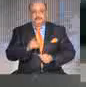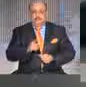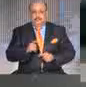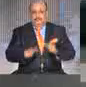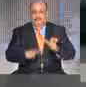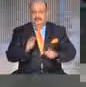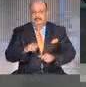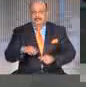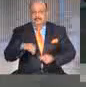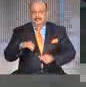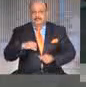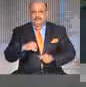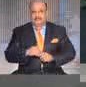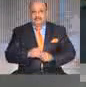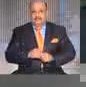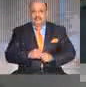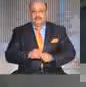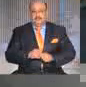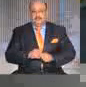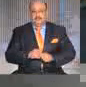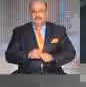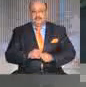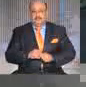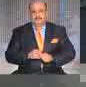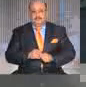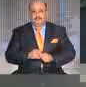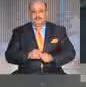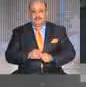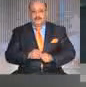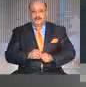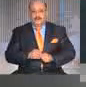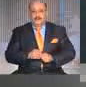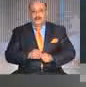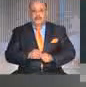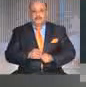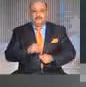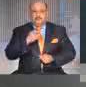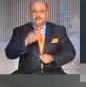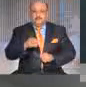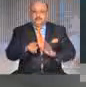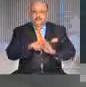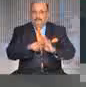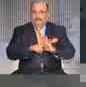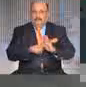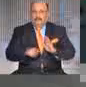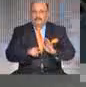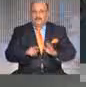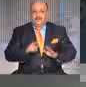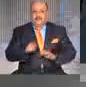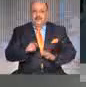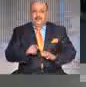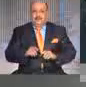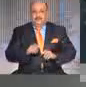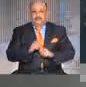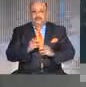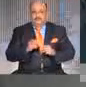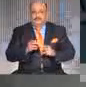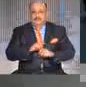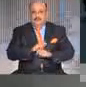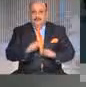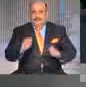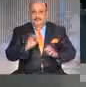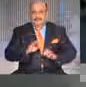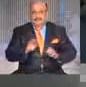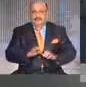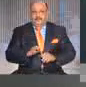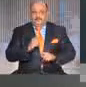الأرقام. كما تعرف ولاية مدنين من الولايات للأسف معناها نسبة الحوادث فيها تكون مرتفعة، هذاك علاش حابين